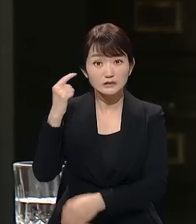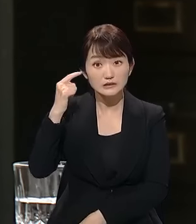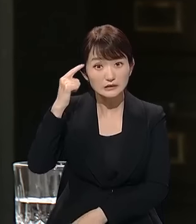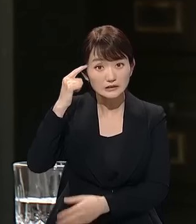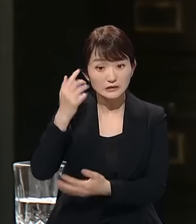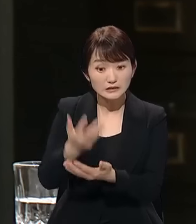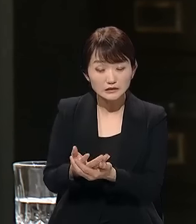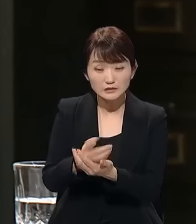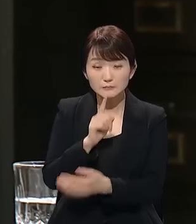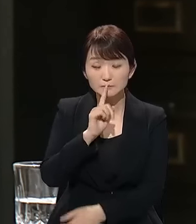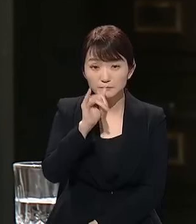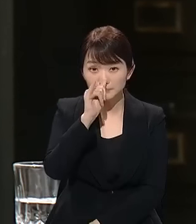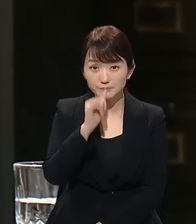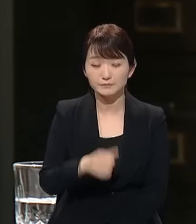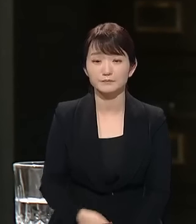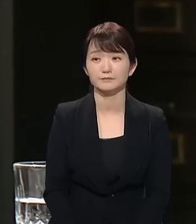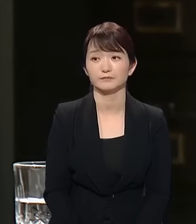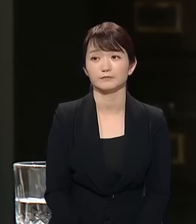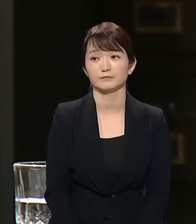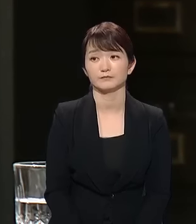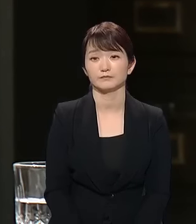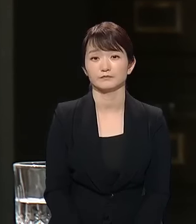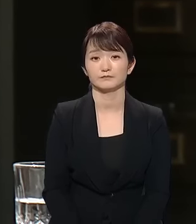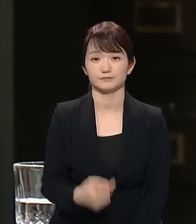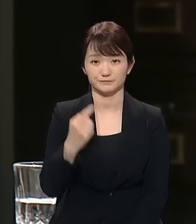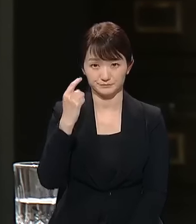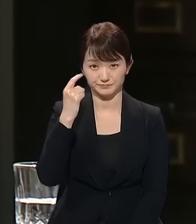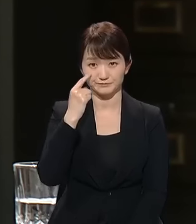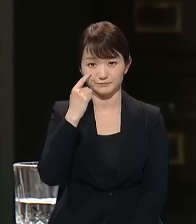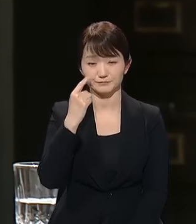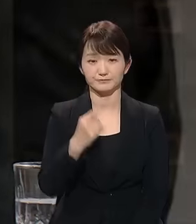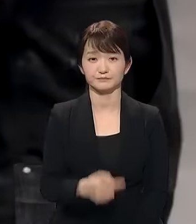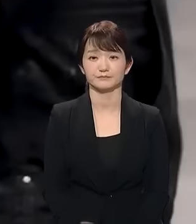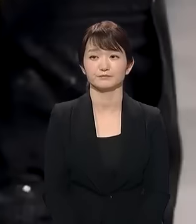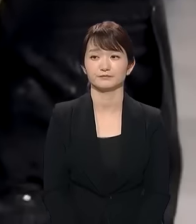가장 충격적인 말이 있었다는 거예요. 직접 들어보시죠.